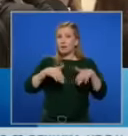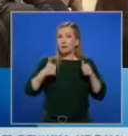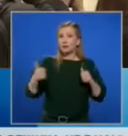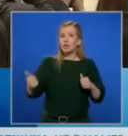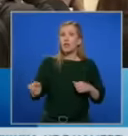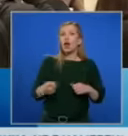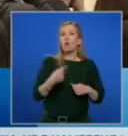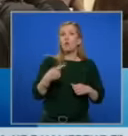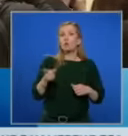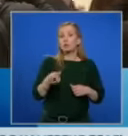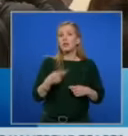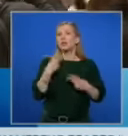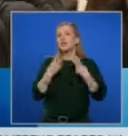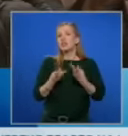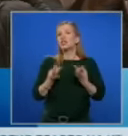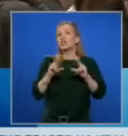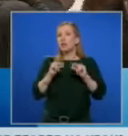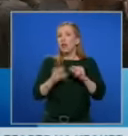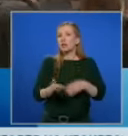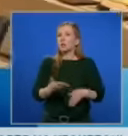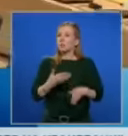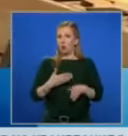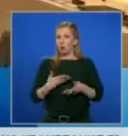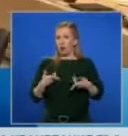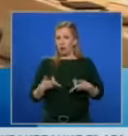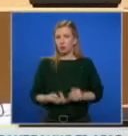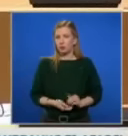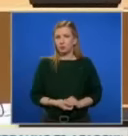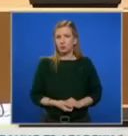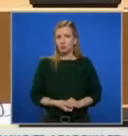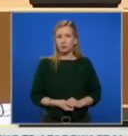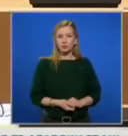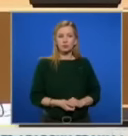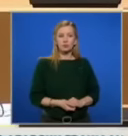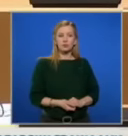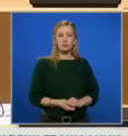ръководители. А чуйте какво каза по-рано по време на общата среща с лидерите.